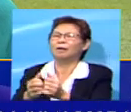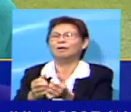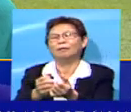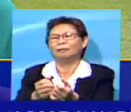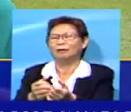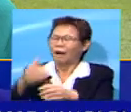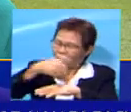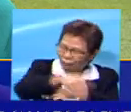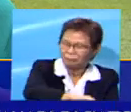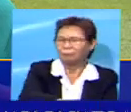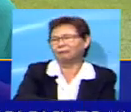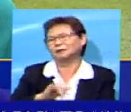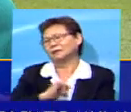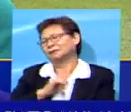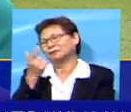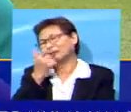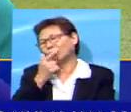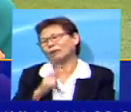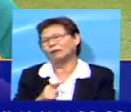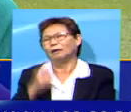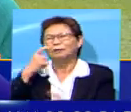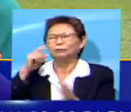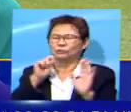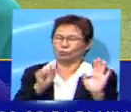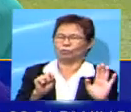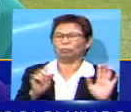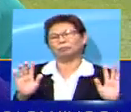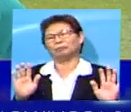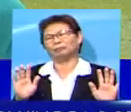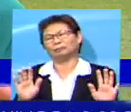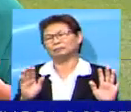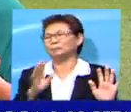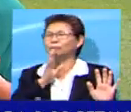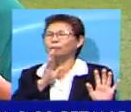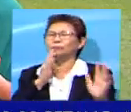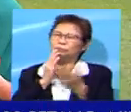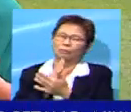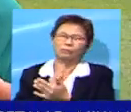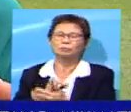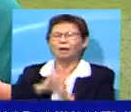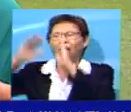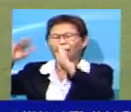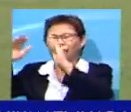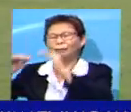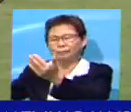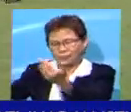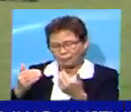mereka dan saya tak nak meletakkan tanda nokta Di mana mereka tak takkan hadir saya masih lagi